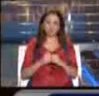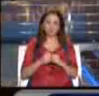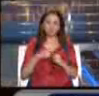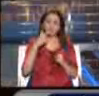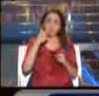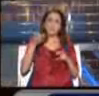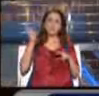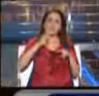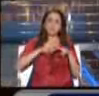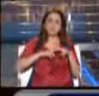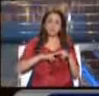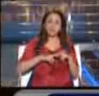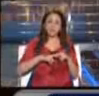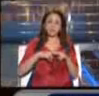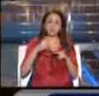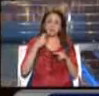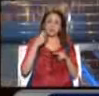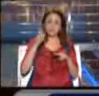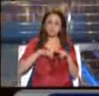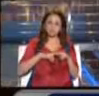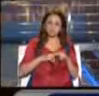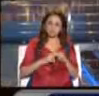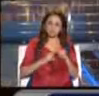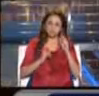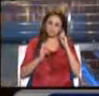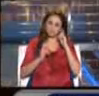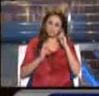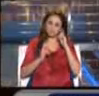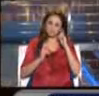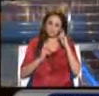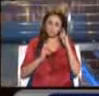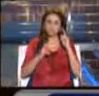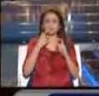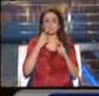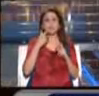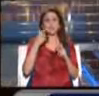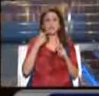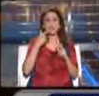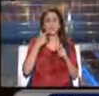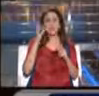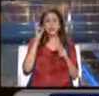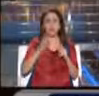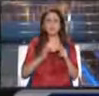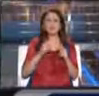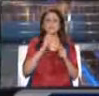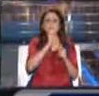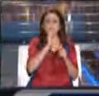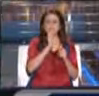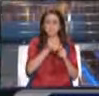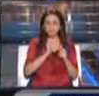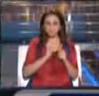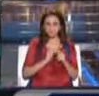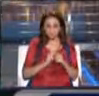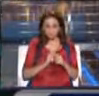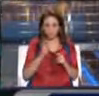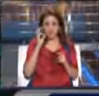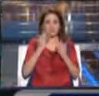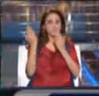غربلته وتنقيحه، لان ما حدش هيخش الاذاعه الا اذا كان اذاعي، لانه لازم يعرف